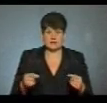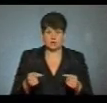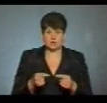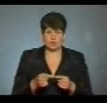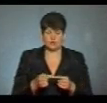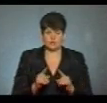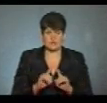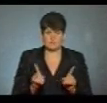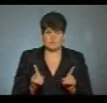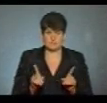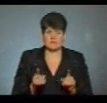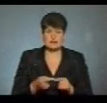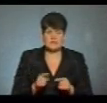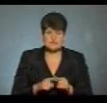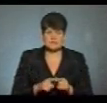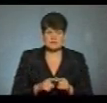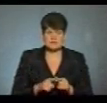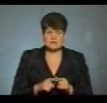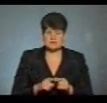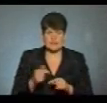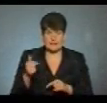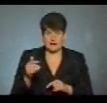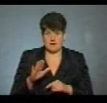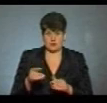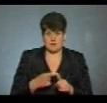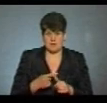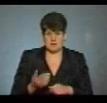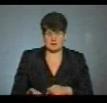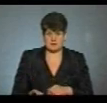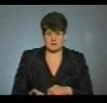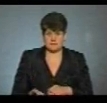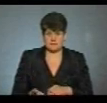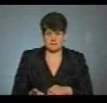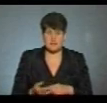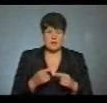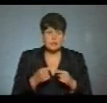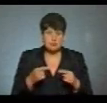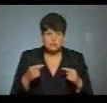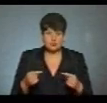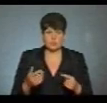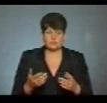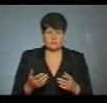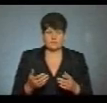не специфічно. Через те це винятково неграмотна назва. Але в будь-якому разі